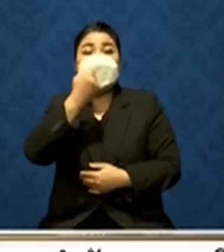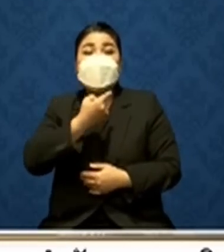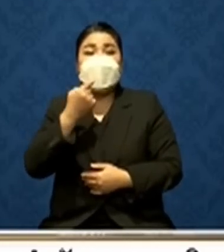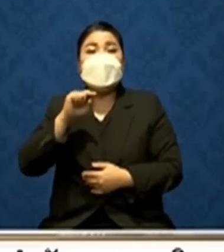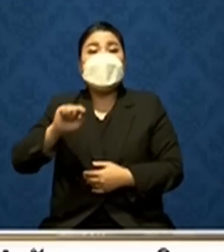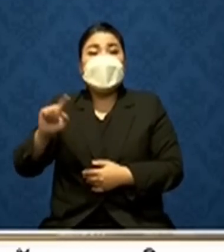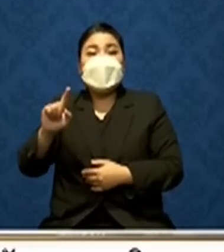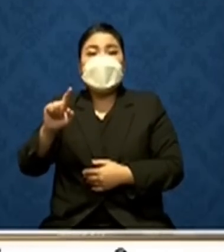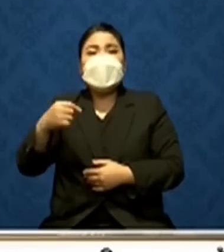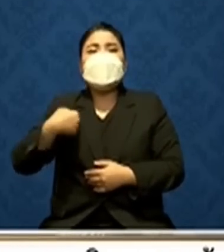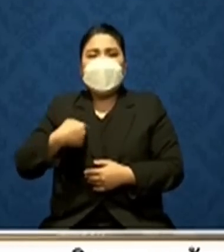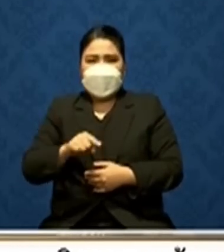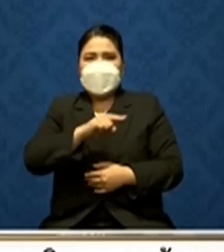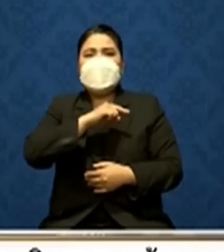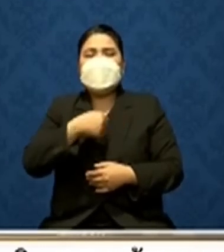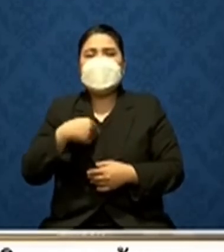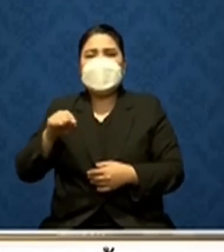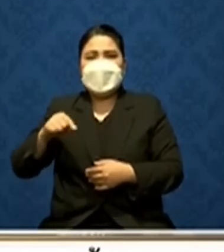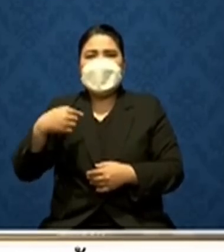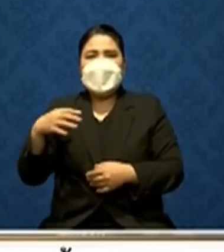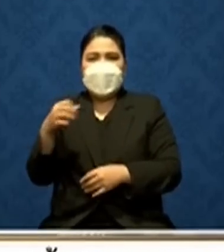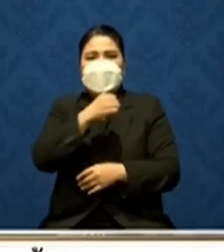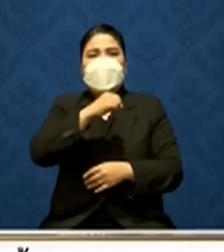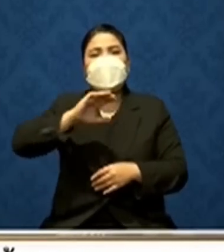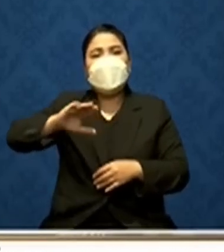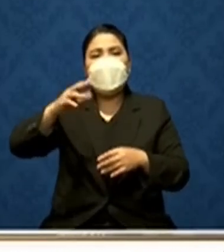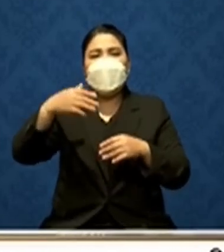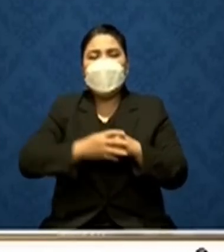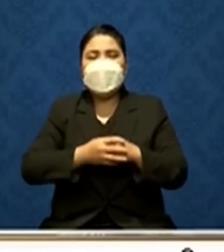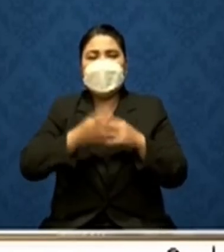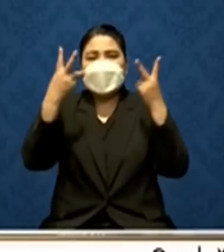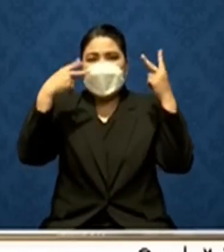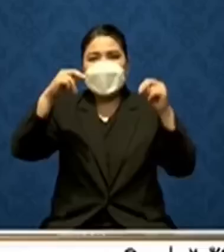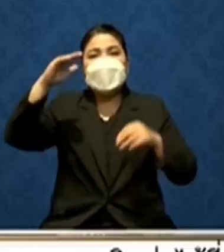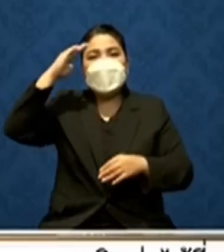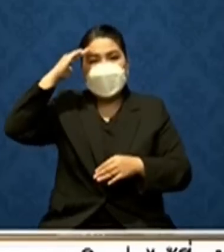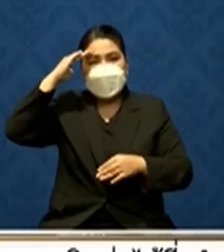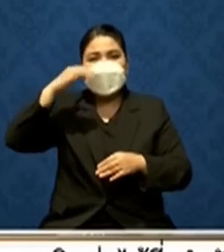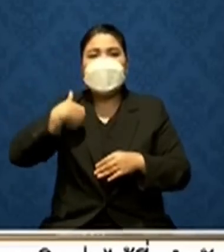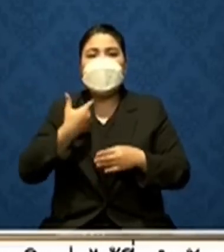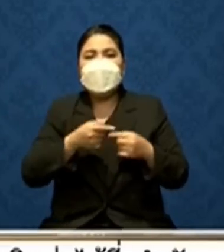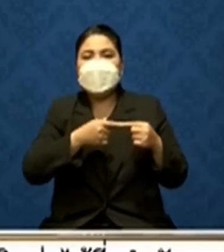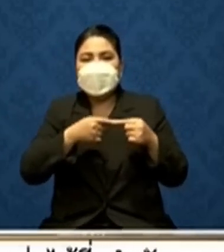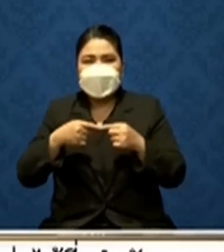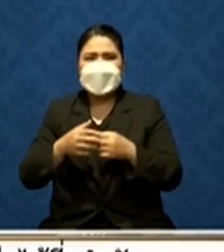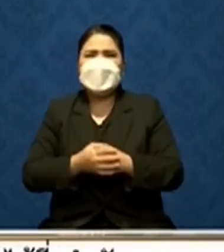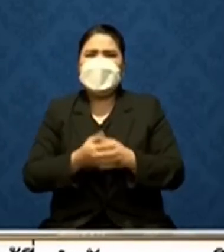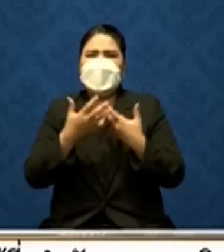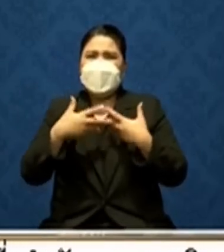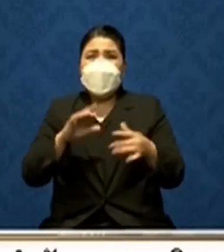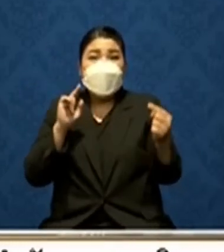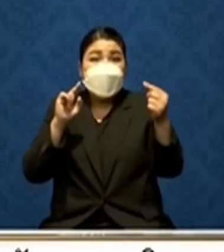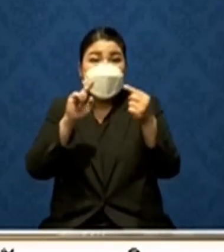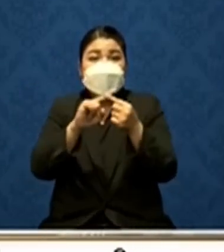ต้องการที่จะอยู่ในอำนาจและสืบทอดอำนาจเท่านั้นเองค่ะซึ่งวัตถุประสงค์ในการสืบทอดอำนาจ